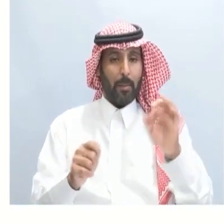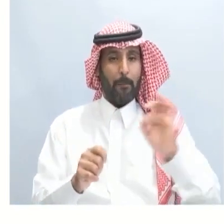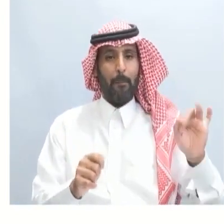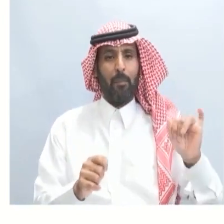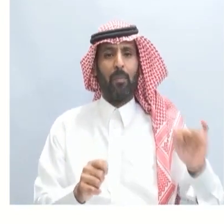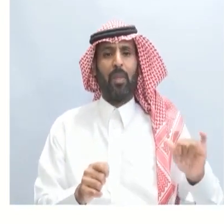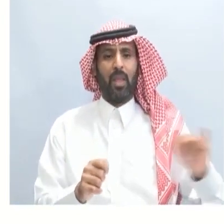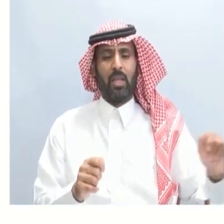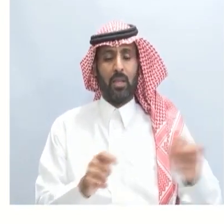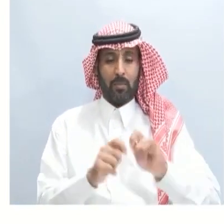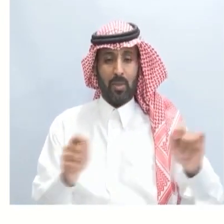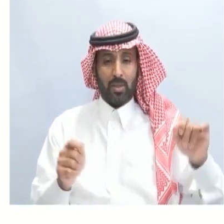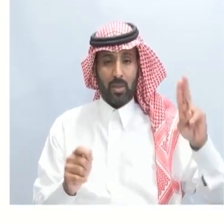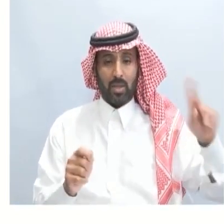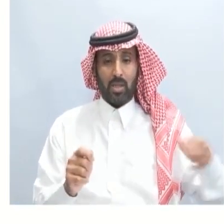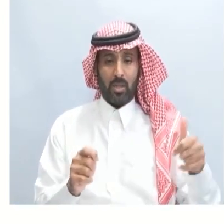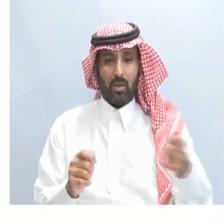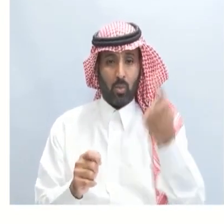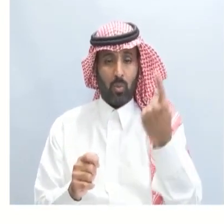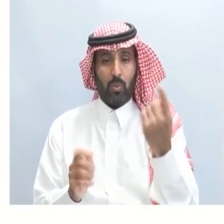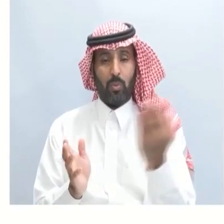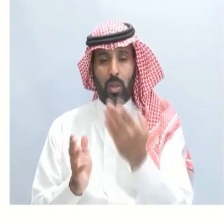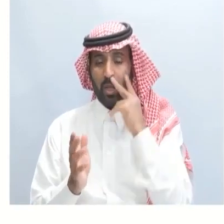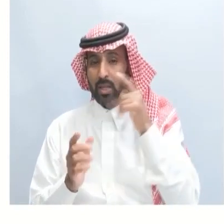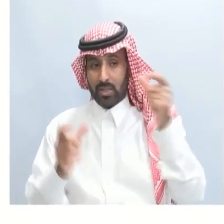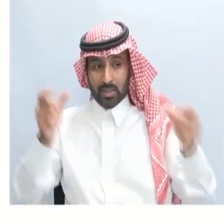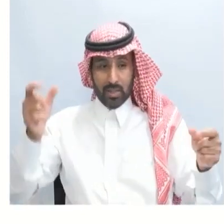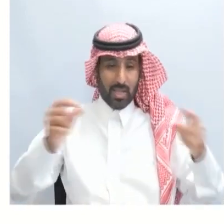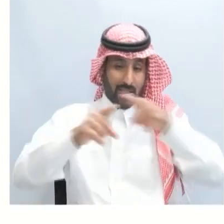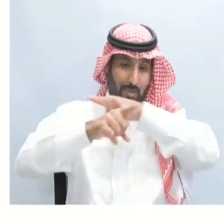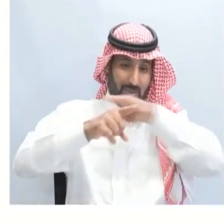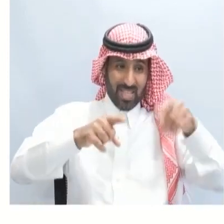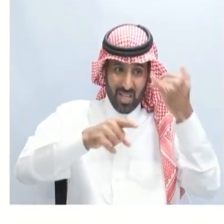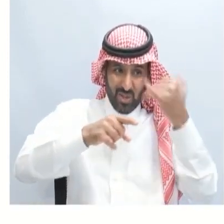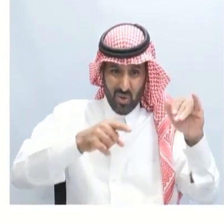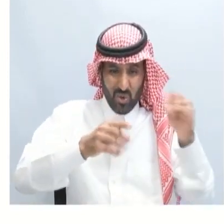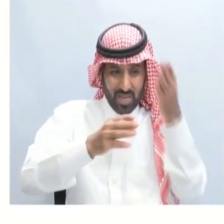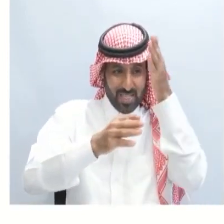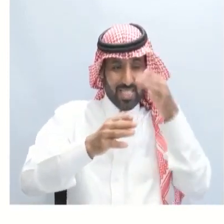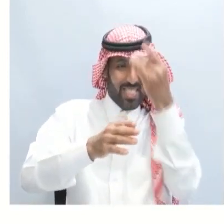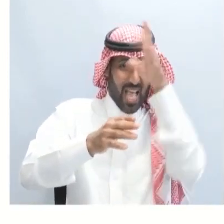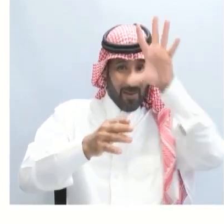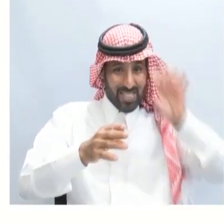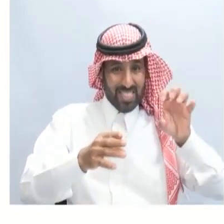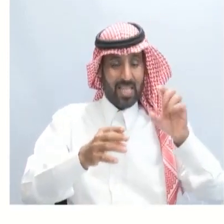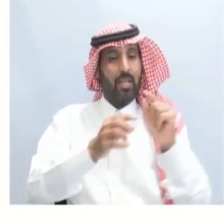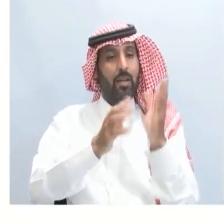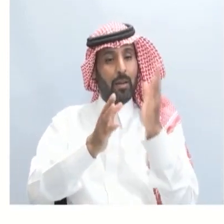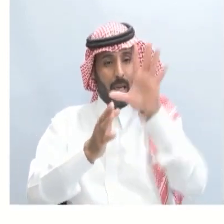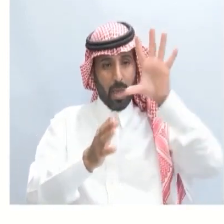فبالتالي هذه المسطره طولها متر علقتها من المنتصف منتصف المتر كم احسنتم